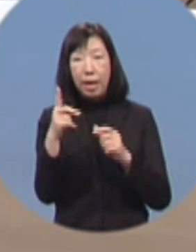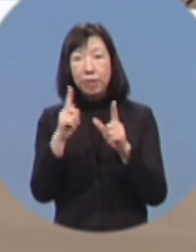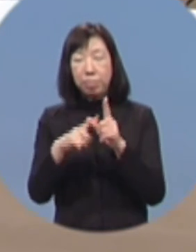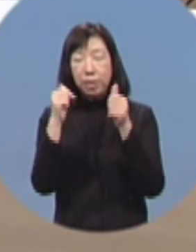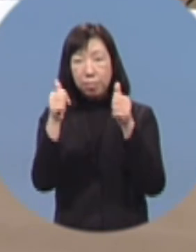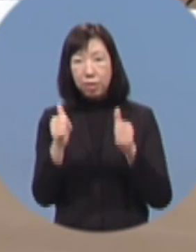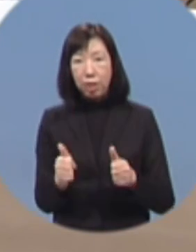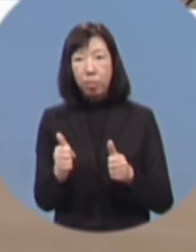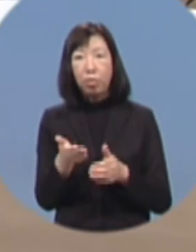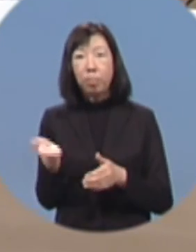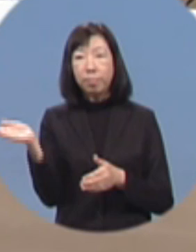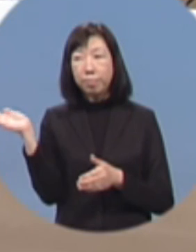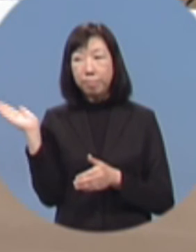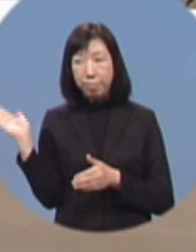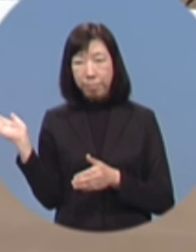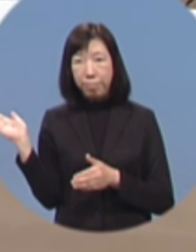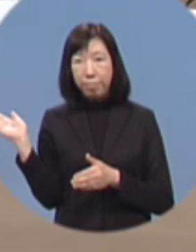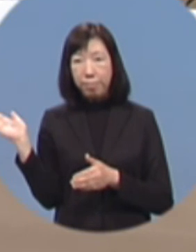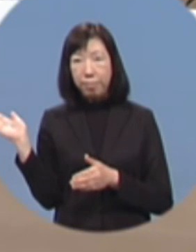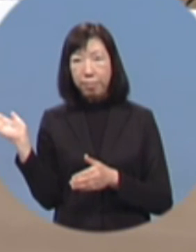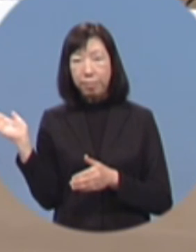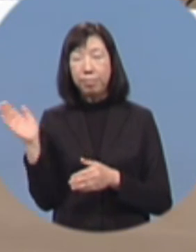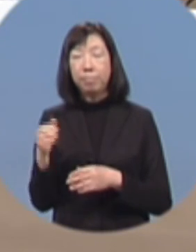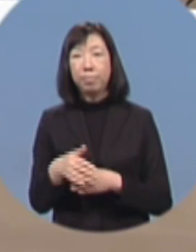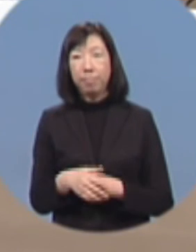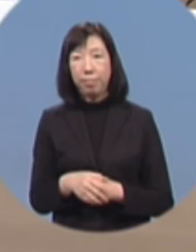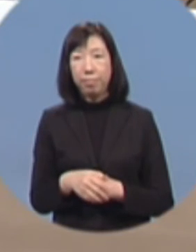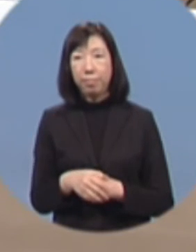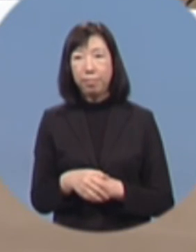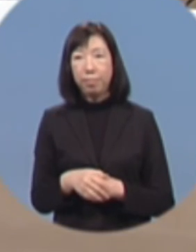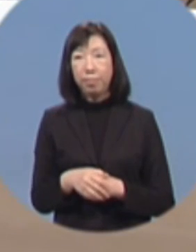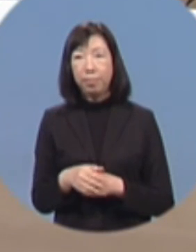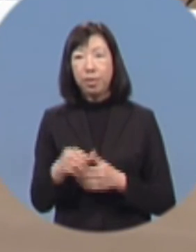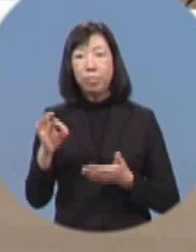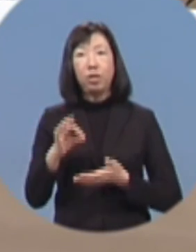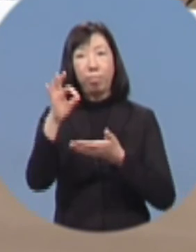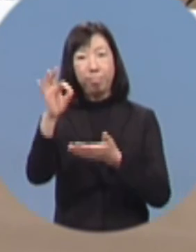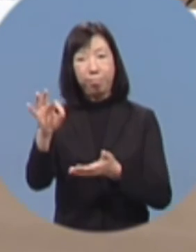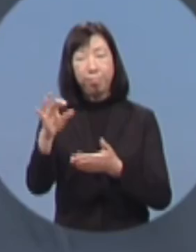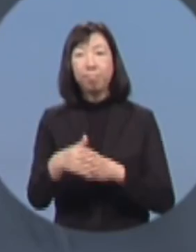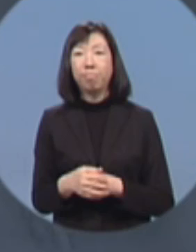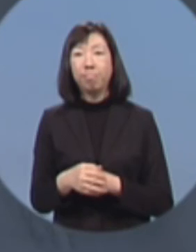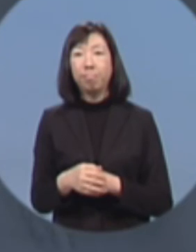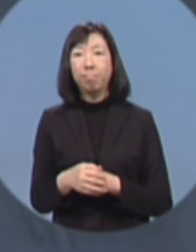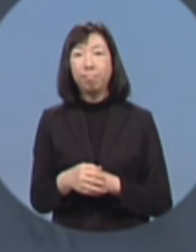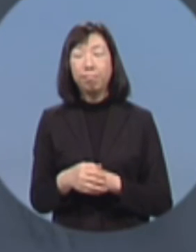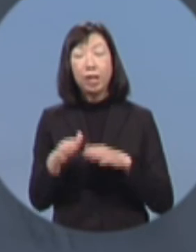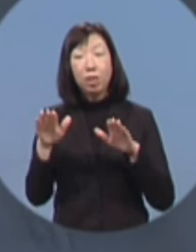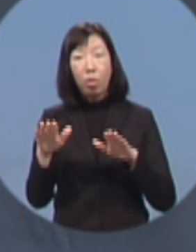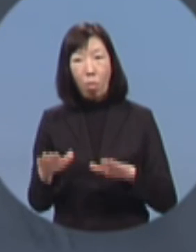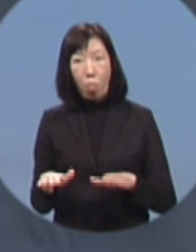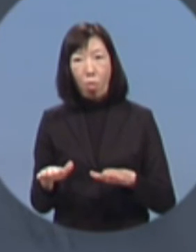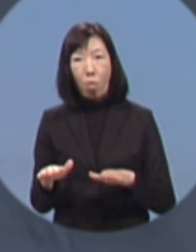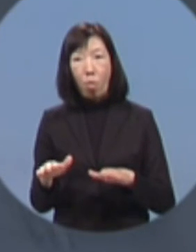指定伝統的工芸品については県ホームページをご覧ください。 それではプレゼントです。 今週